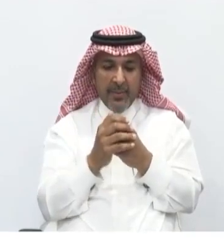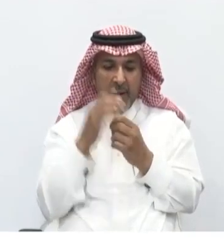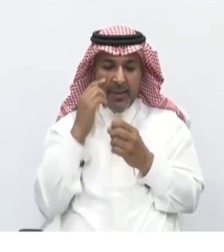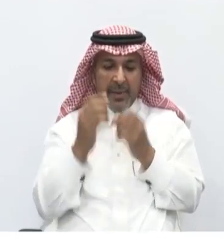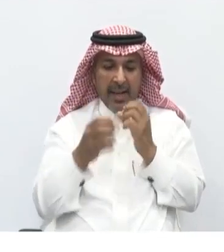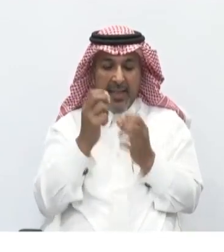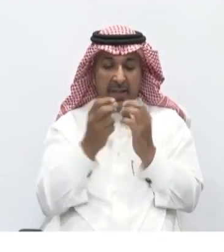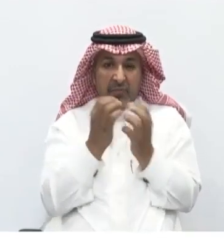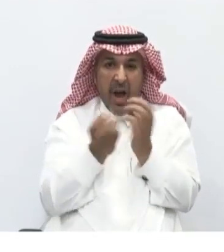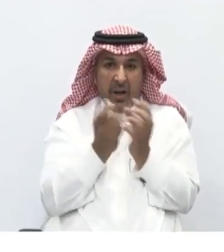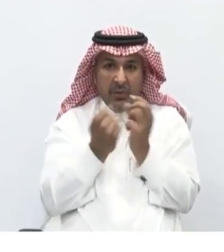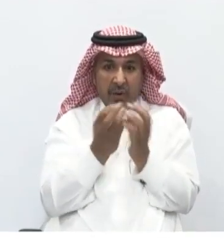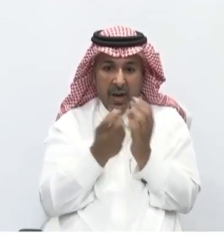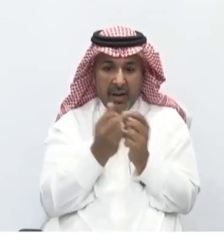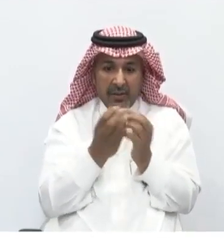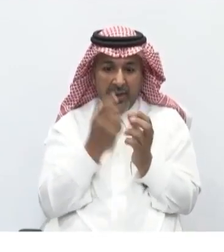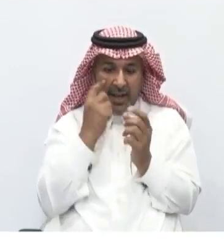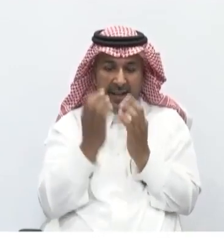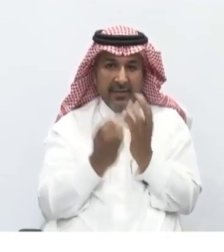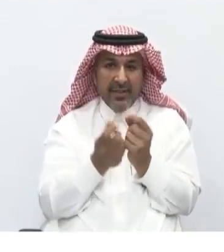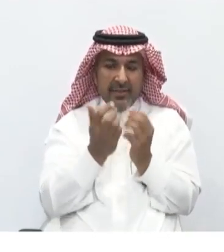عدده الذري 20